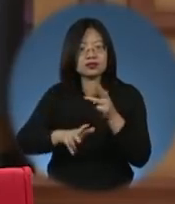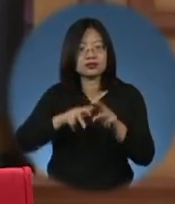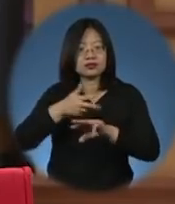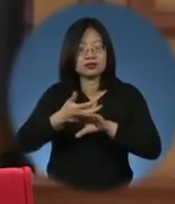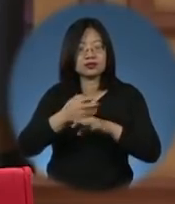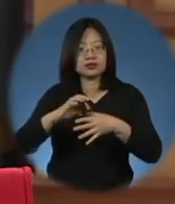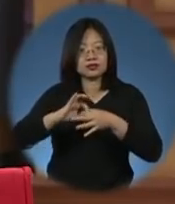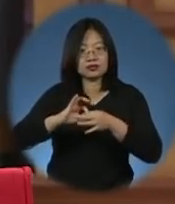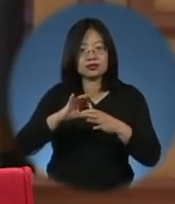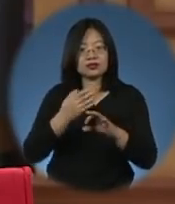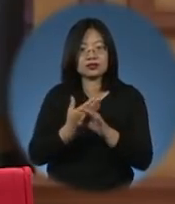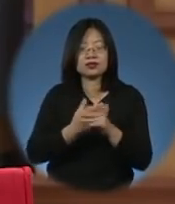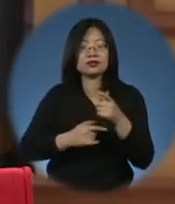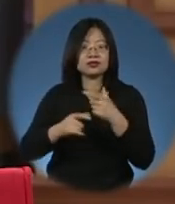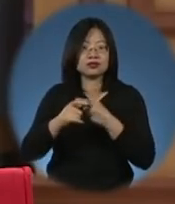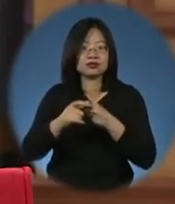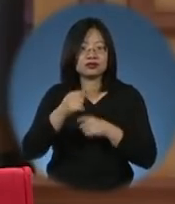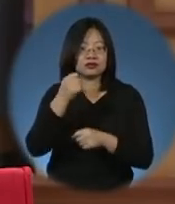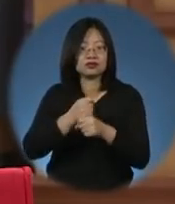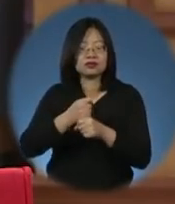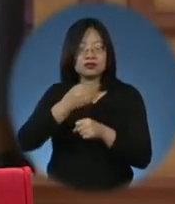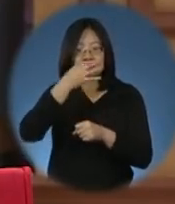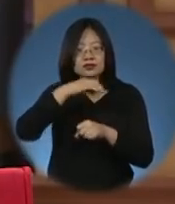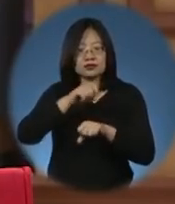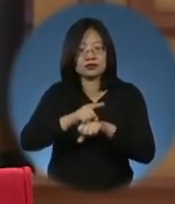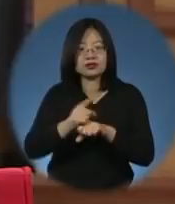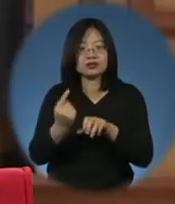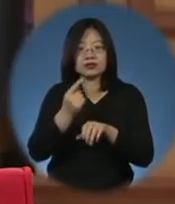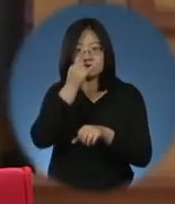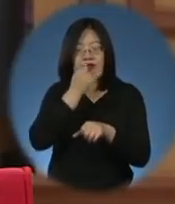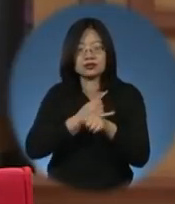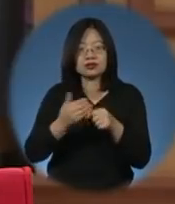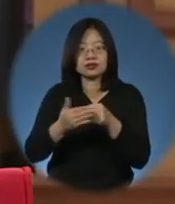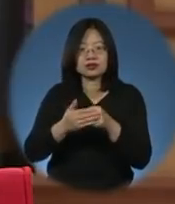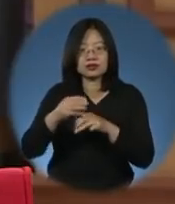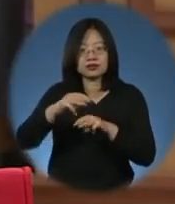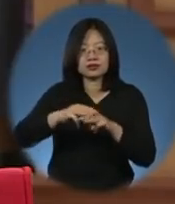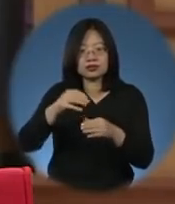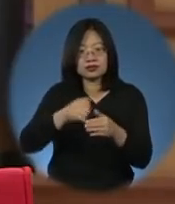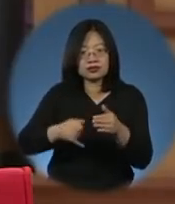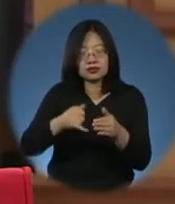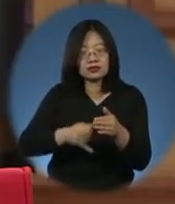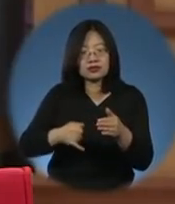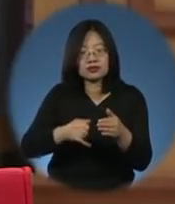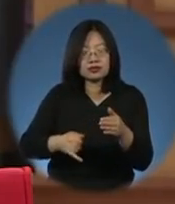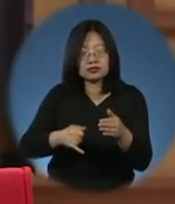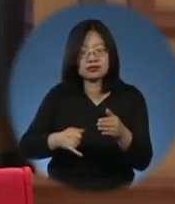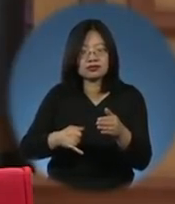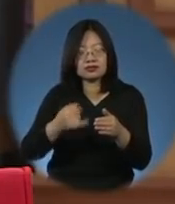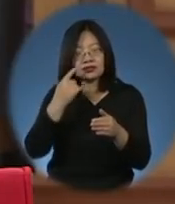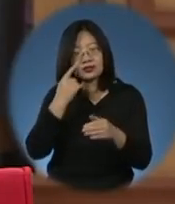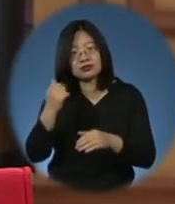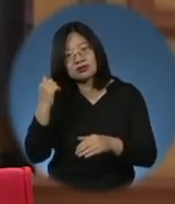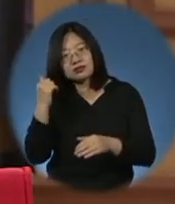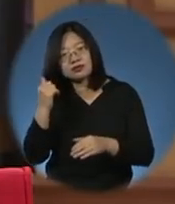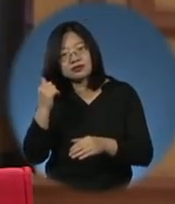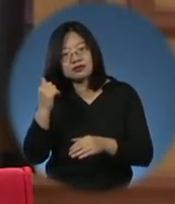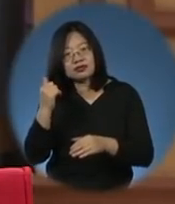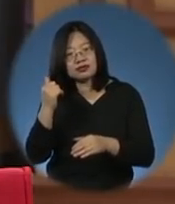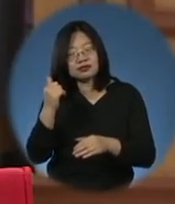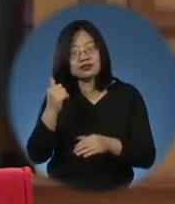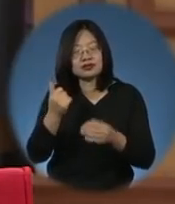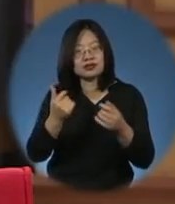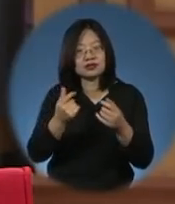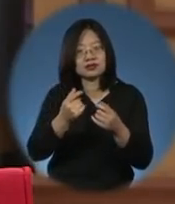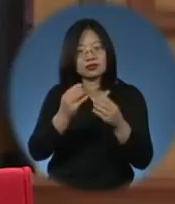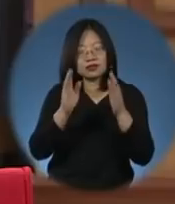산업혁명과 결부가 되면 더더욱 그 생산성 높을 것이고 그래서 농사를 짓자라고 얘기, 농사라는 그 이제 산업군으로 가자라고